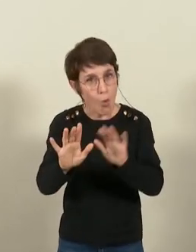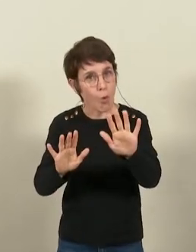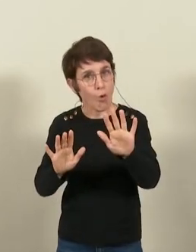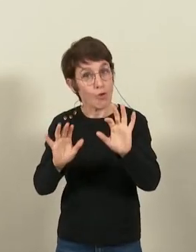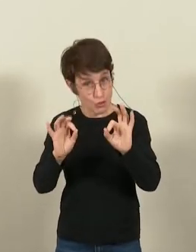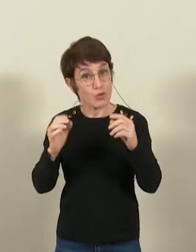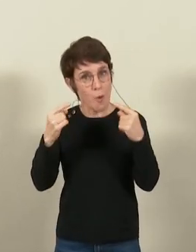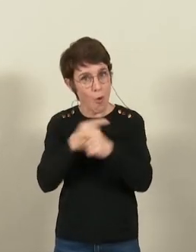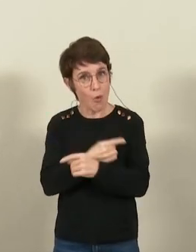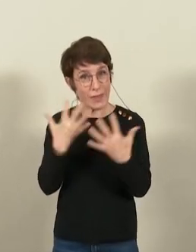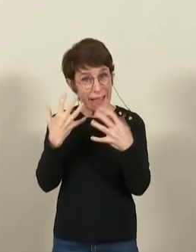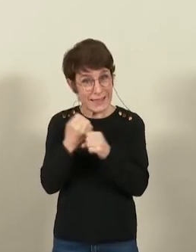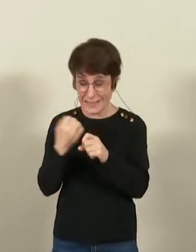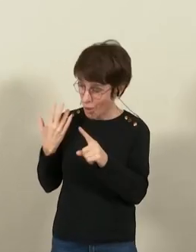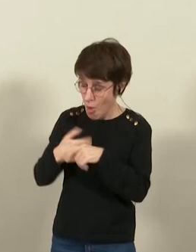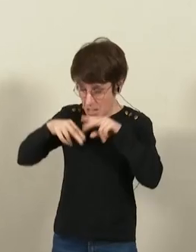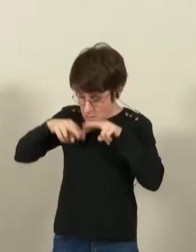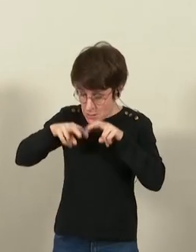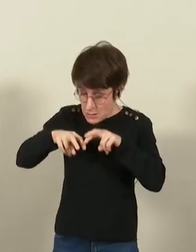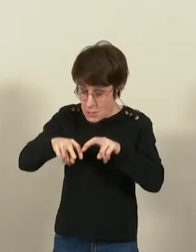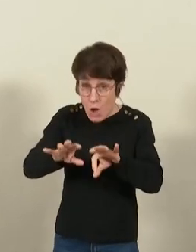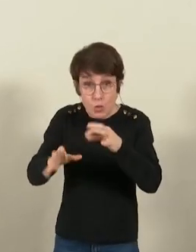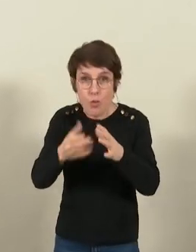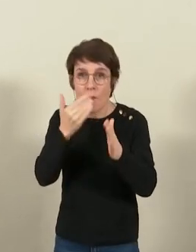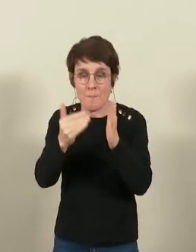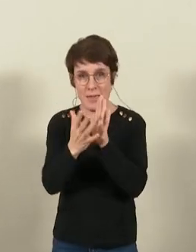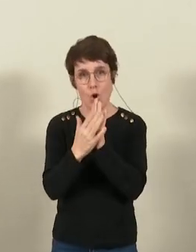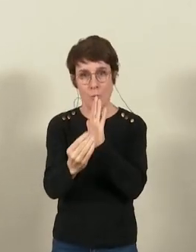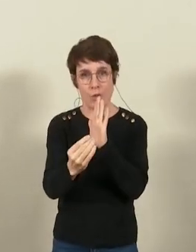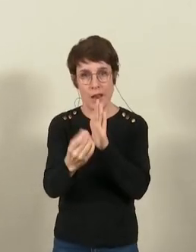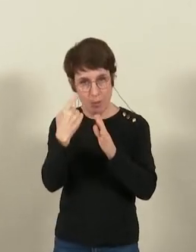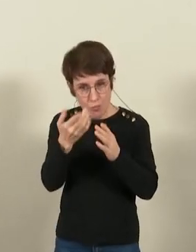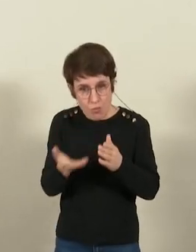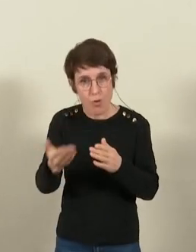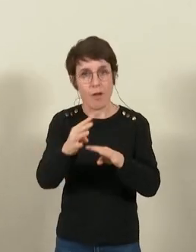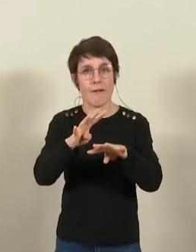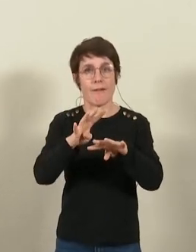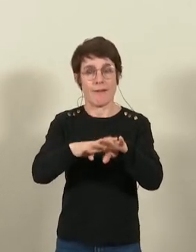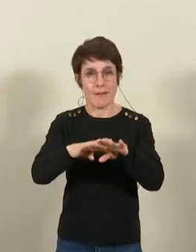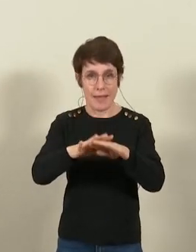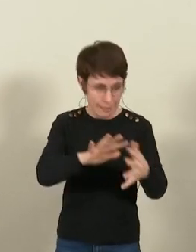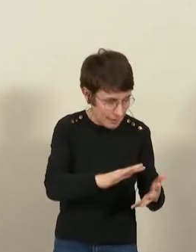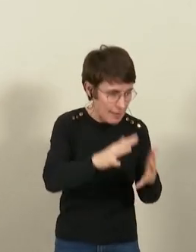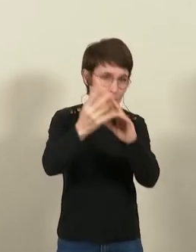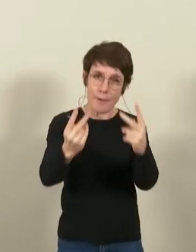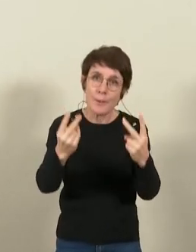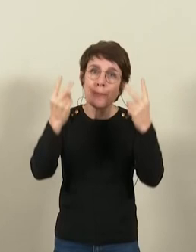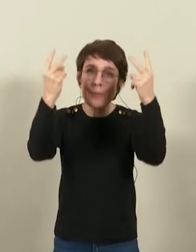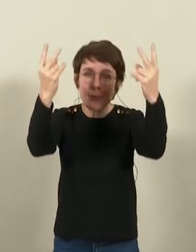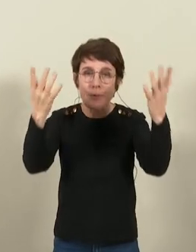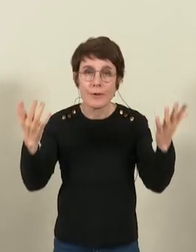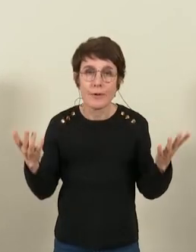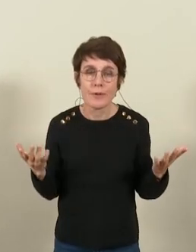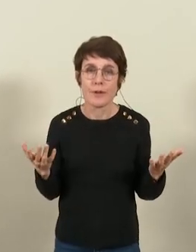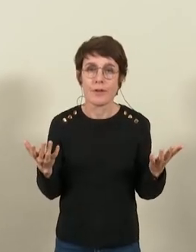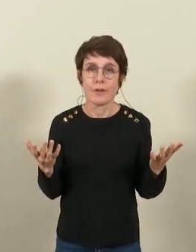aboutir à un modèle qui fonctionne et qui permet de réhabiliter cette remarquable cité de laabé en